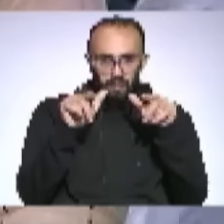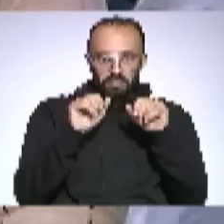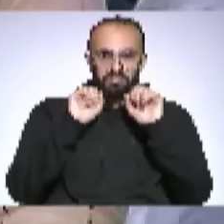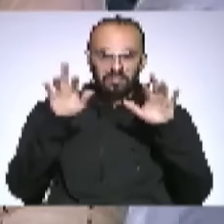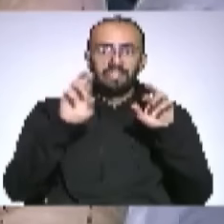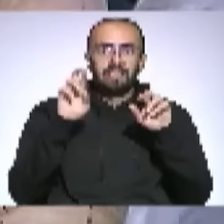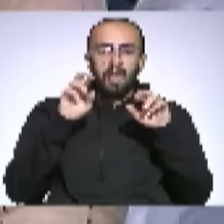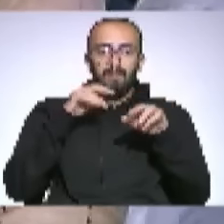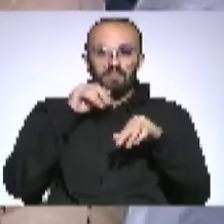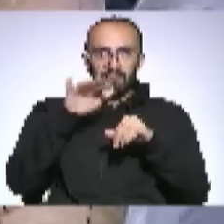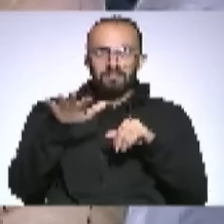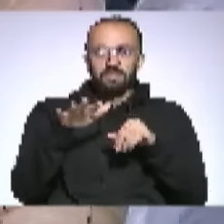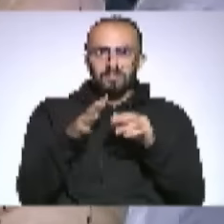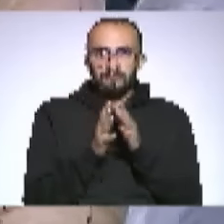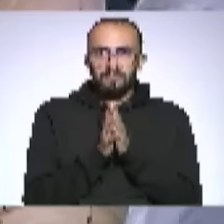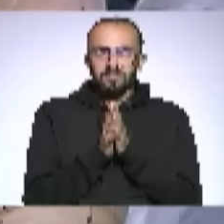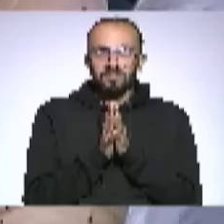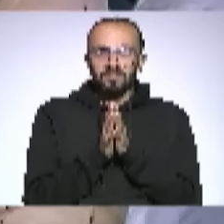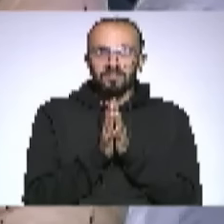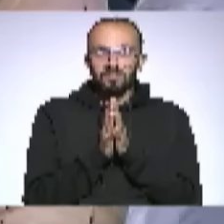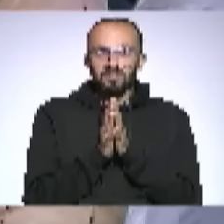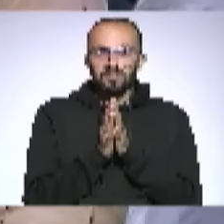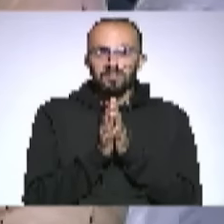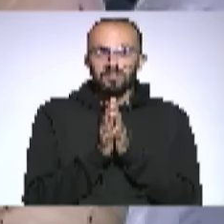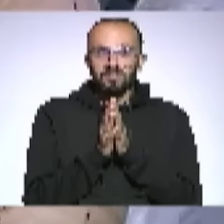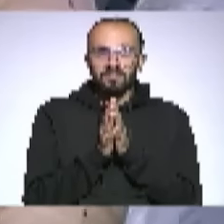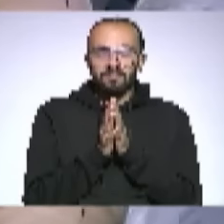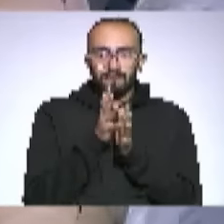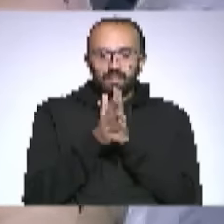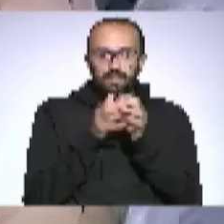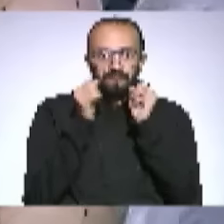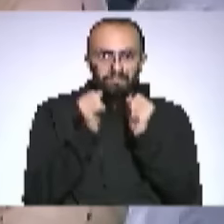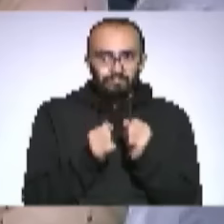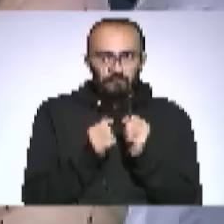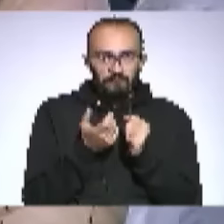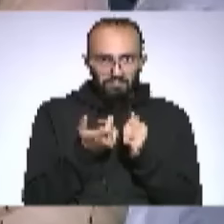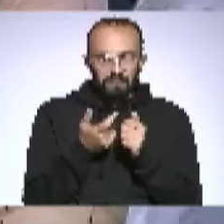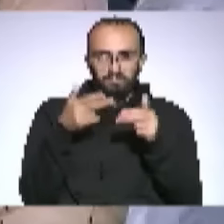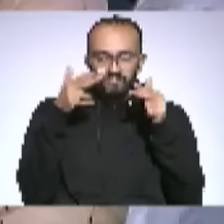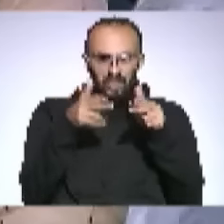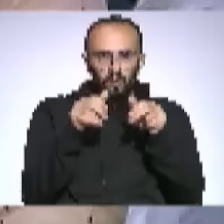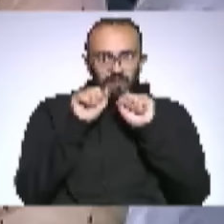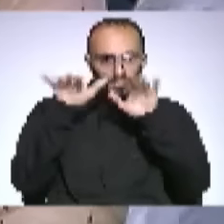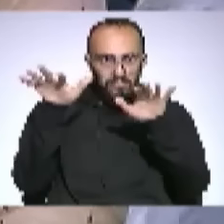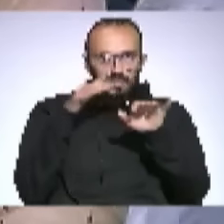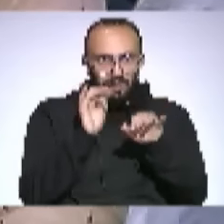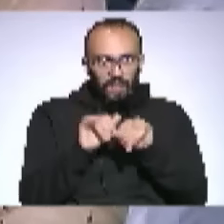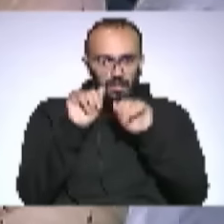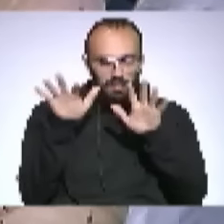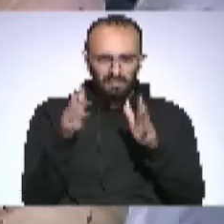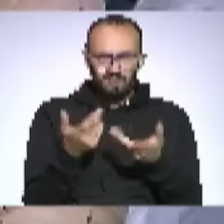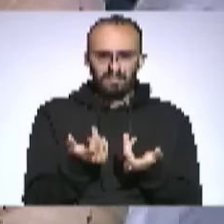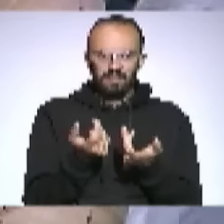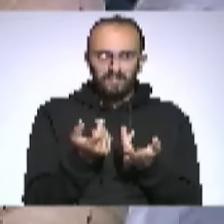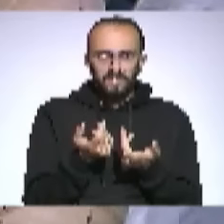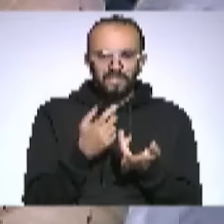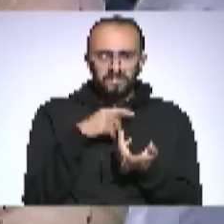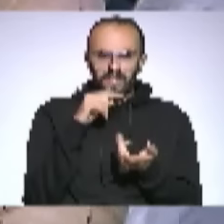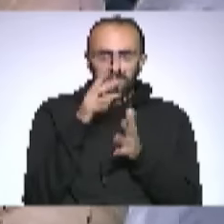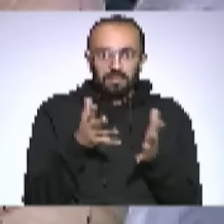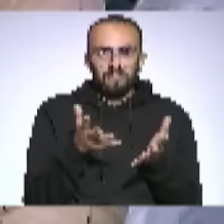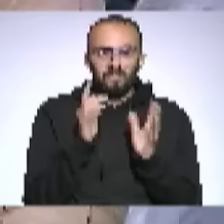الكنيسه مش هينفع اقول الجروب ايه لا مش ولان الكنيسه في كل مره بتحاول ارجعنا لبعضنا كما تدخل سيدنا اكثر من مره